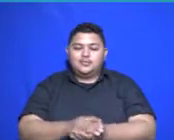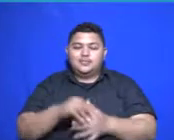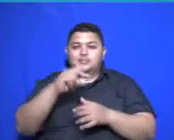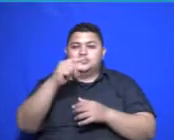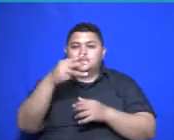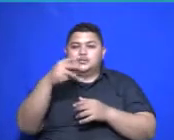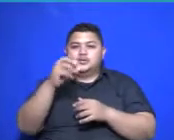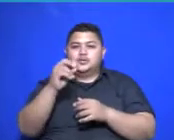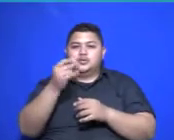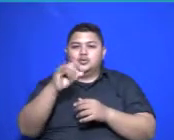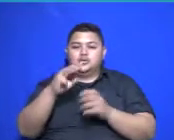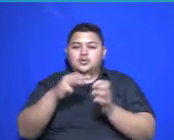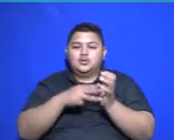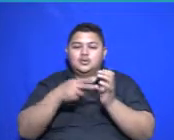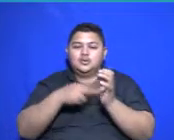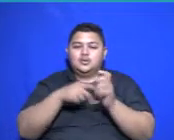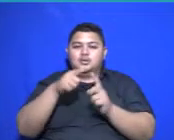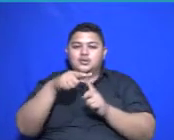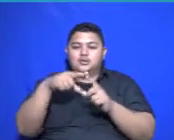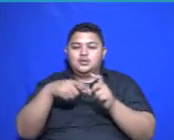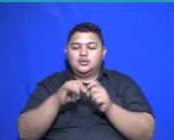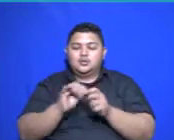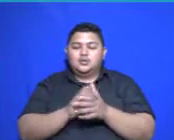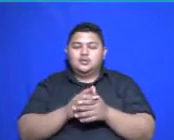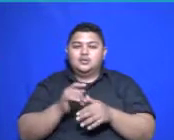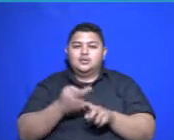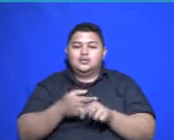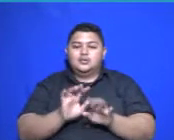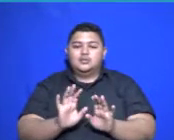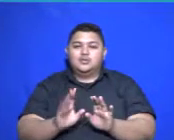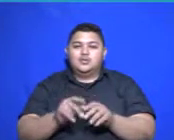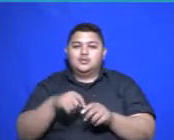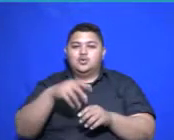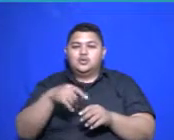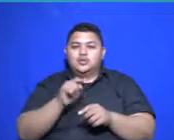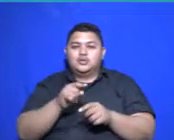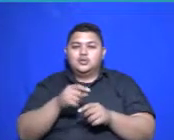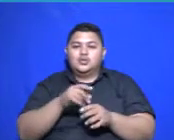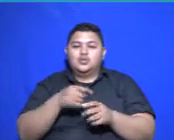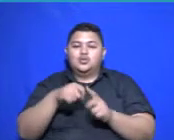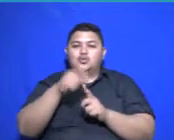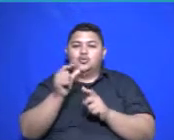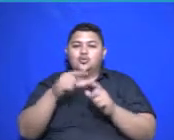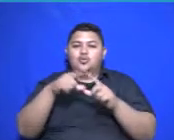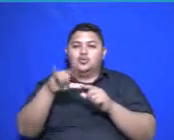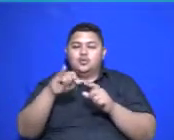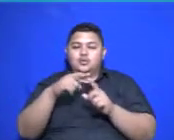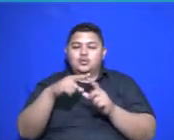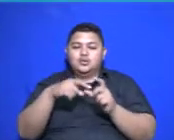reorientasi koperasi tersebut. Dari banyak koperasi menjadi kualitas. Kita sudah